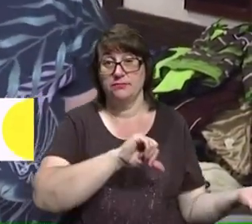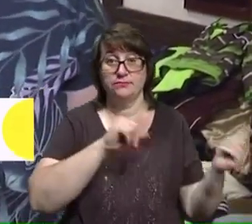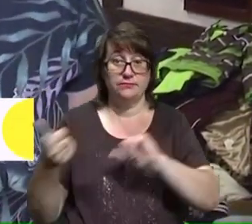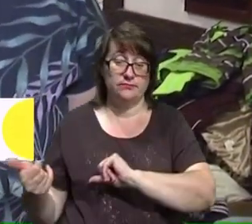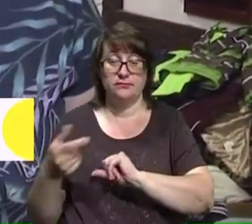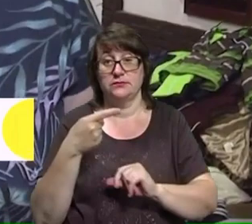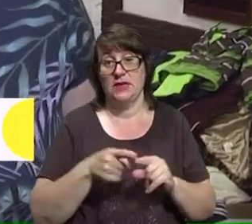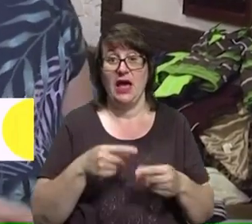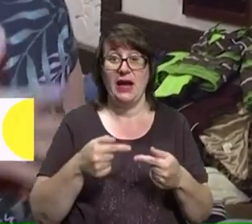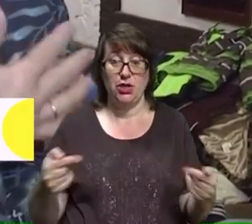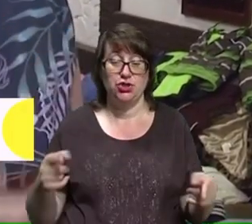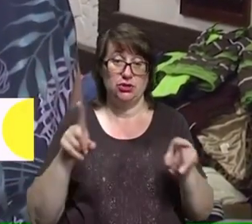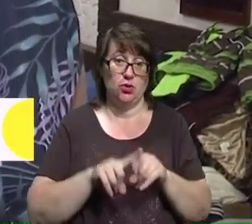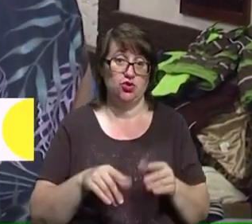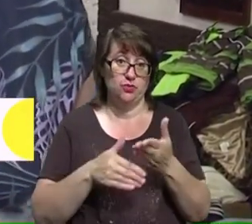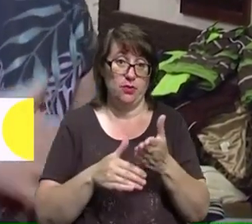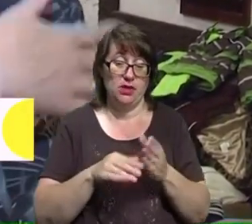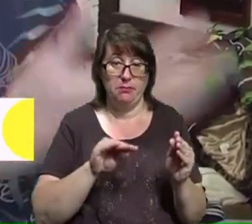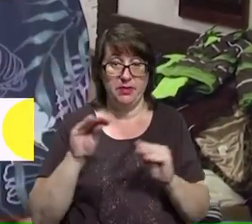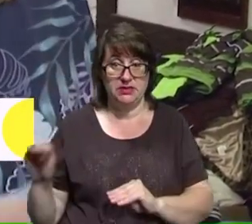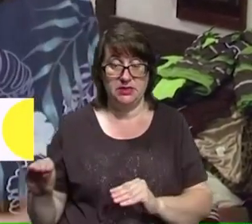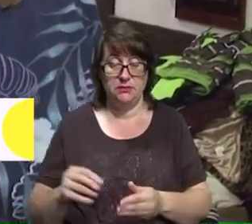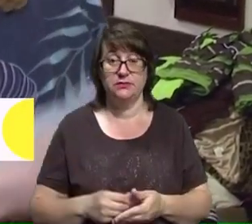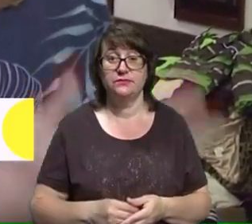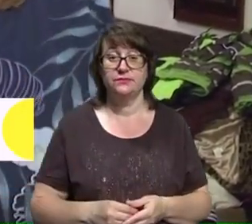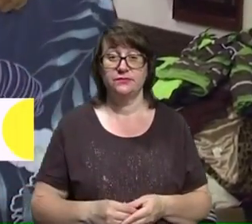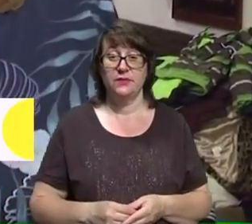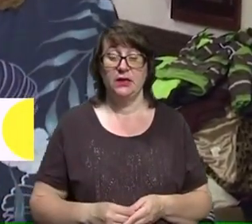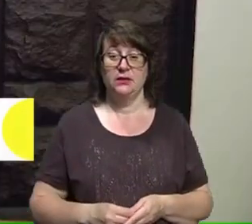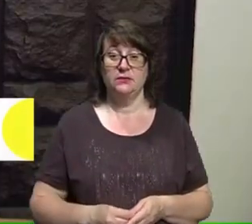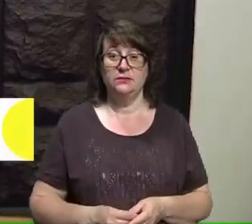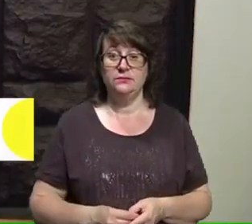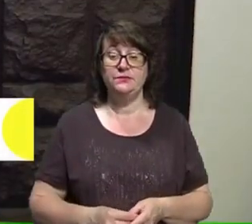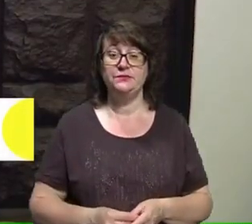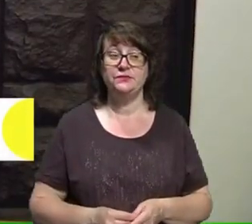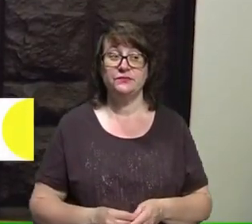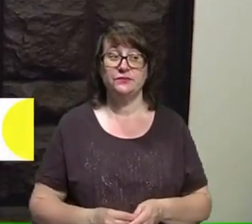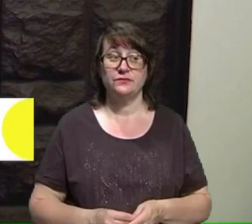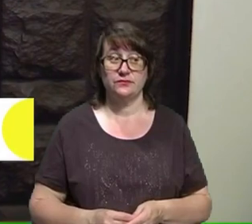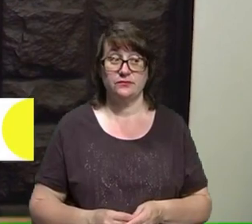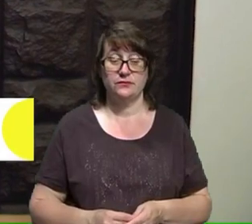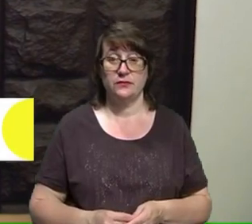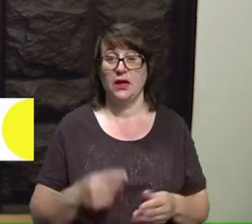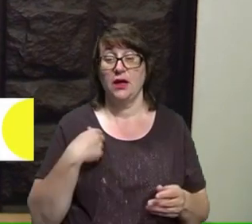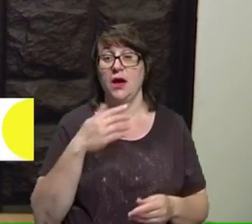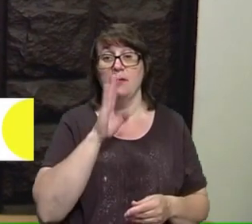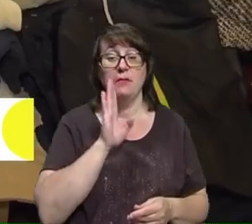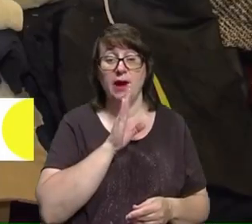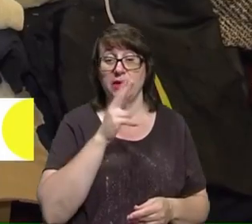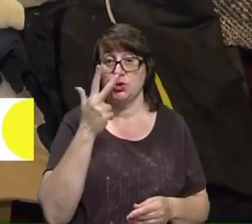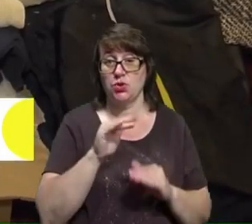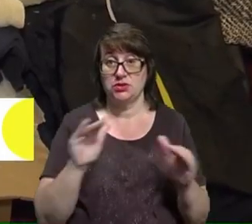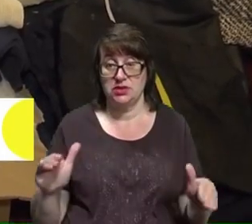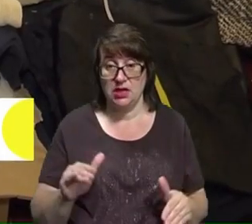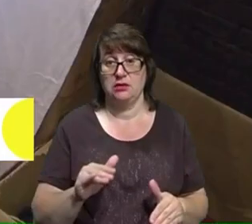також переселенцям. І ми цими овочами допомагали також переселенцям. Мама трьох дітей, житомирянка Наталія Палій, привезла